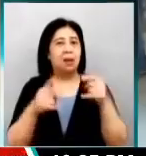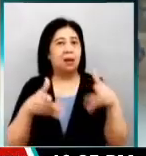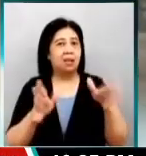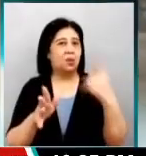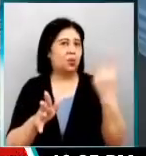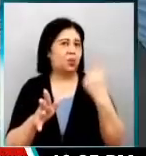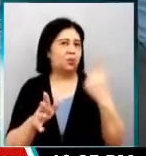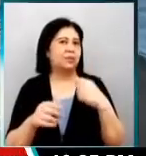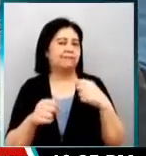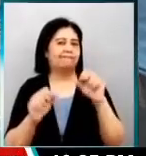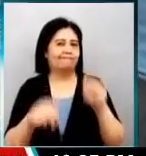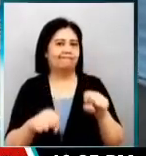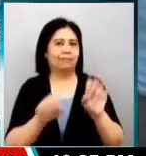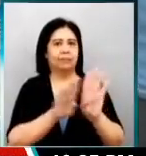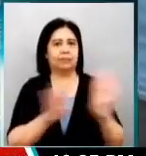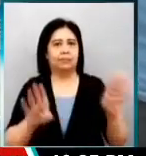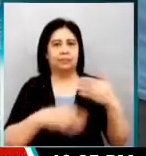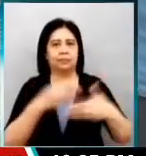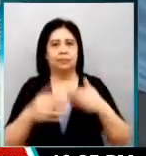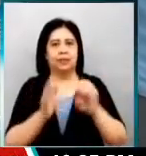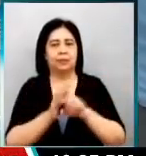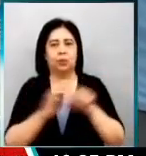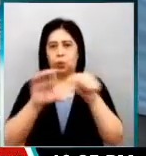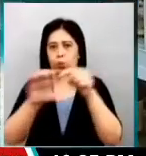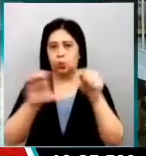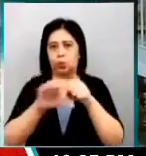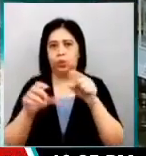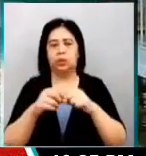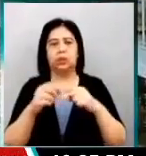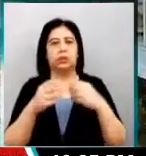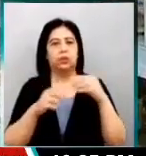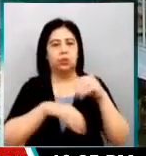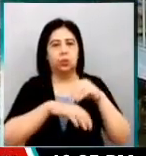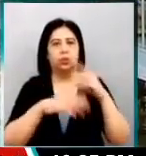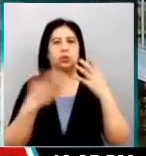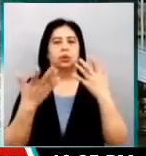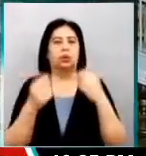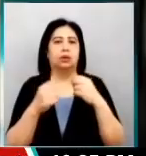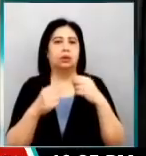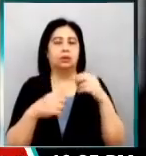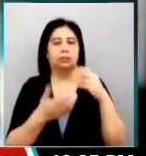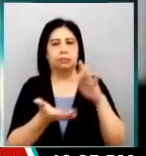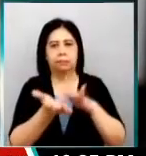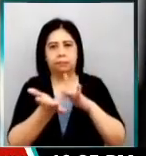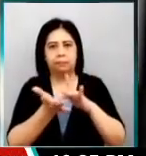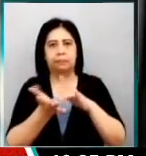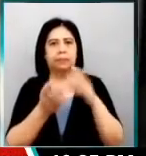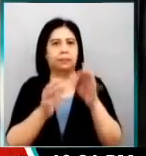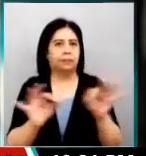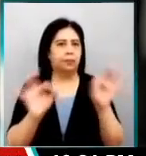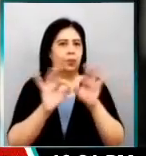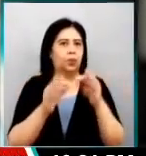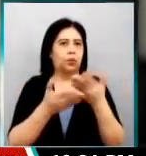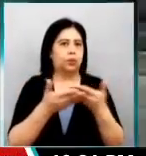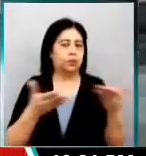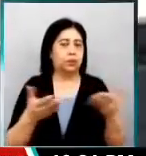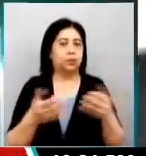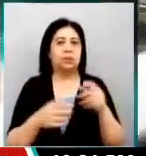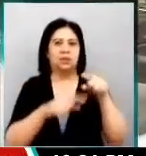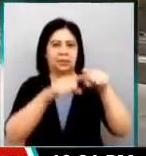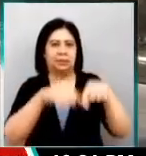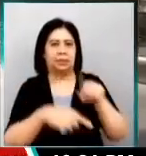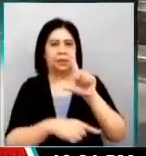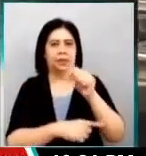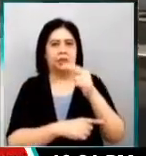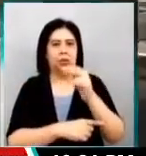pwede mag-operate, gaya ng grocery, convenience store, butika at lahat ng essential goods. Depende raw sa LGU ang liquor ban. May